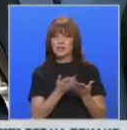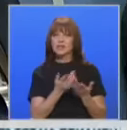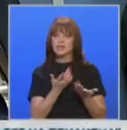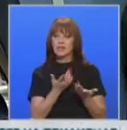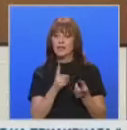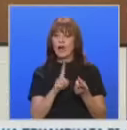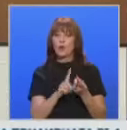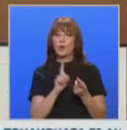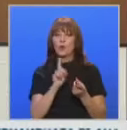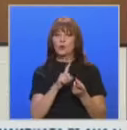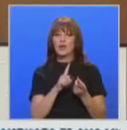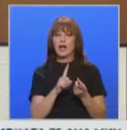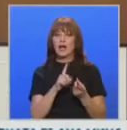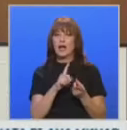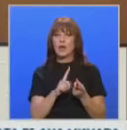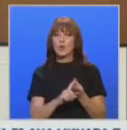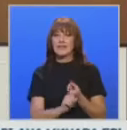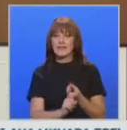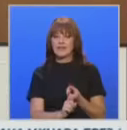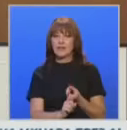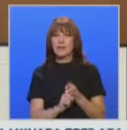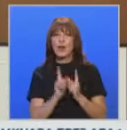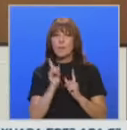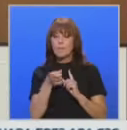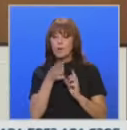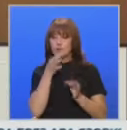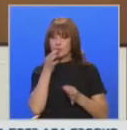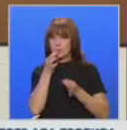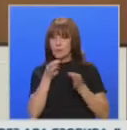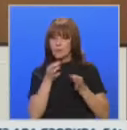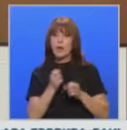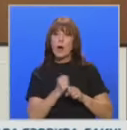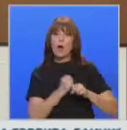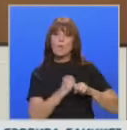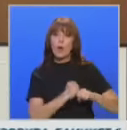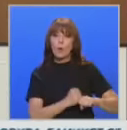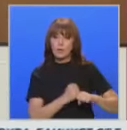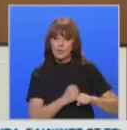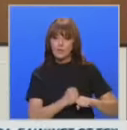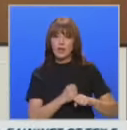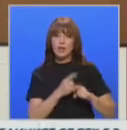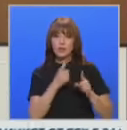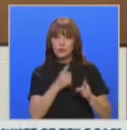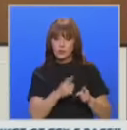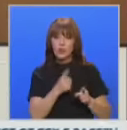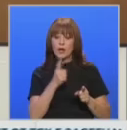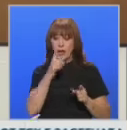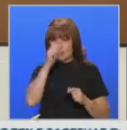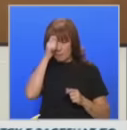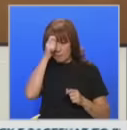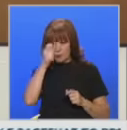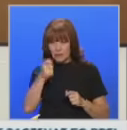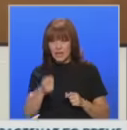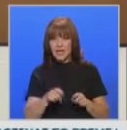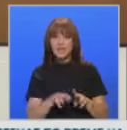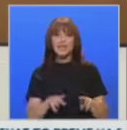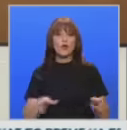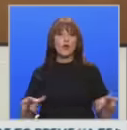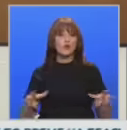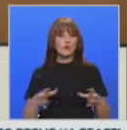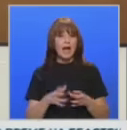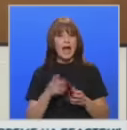на министър-председателя, че по Конституция той е подчинен на Народното събрание. Ако ще